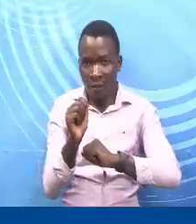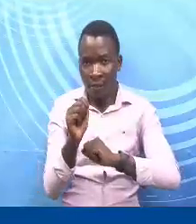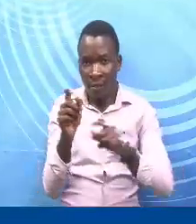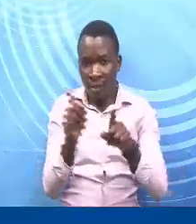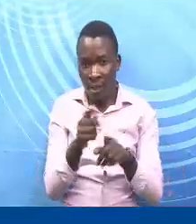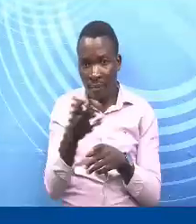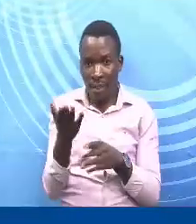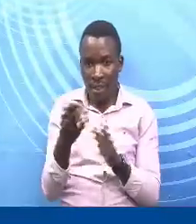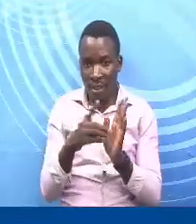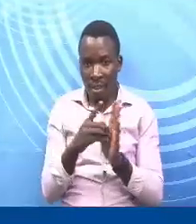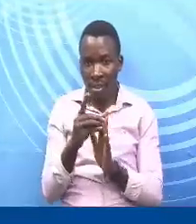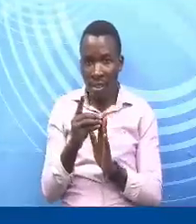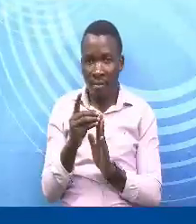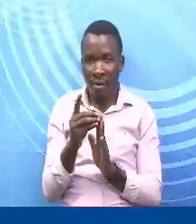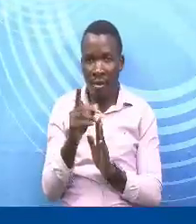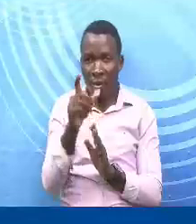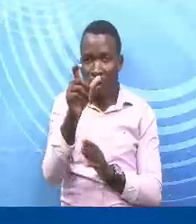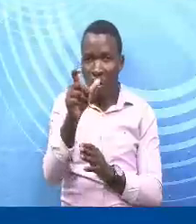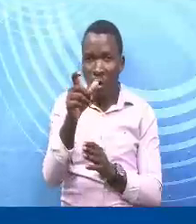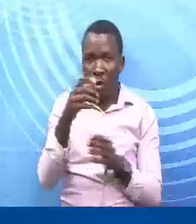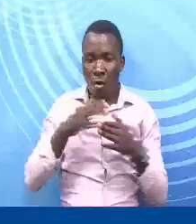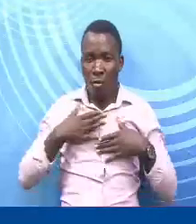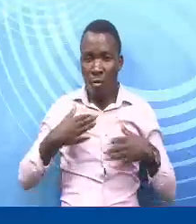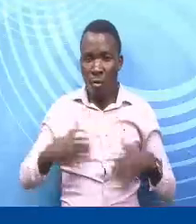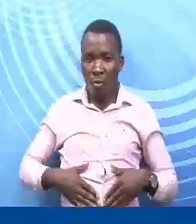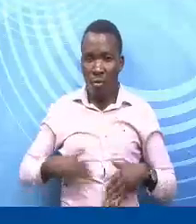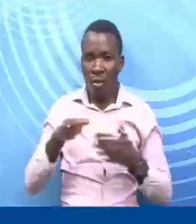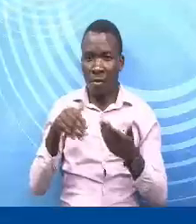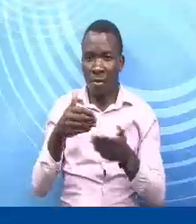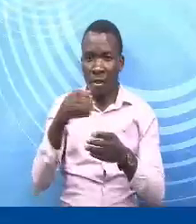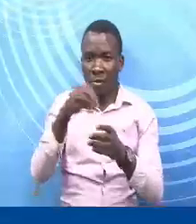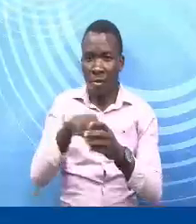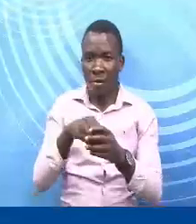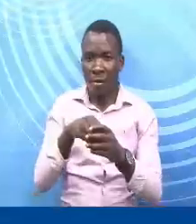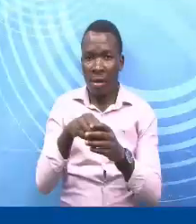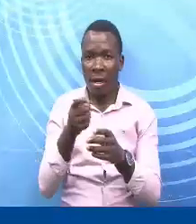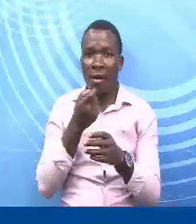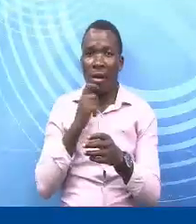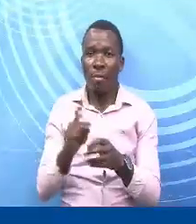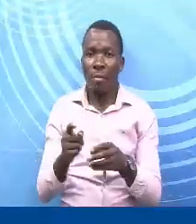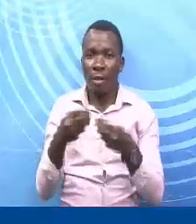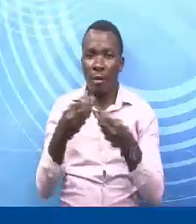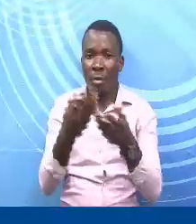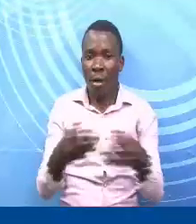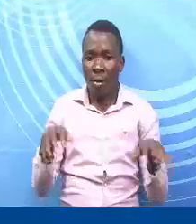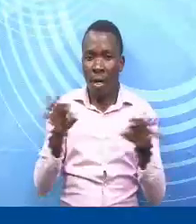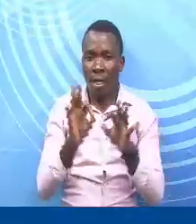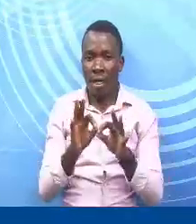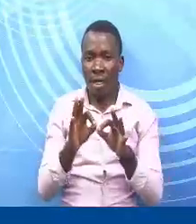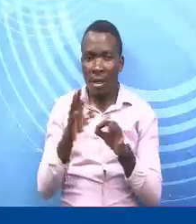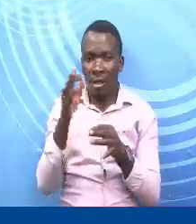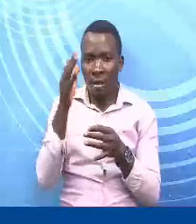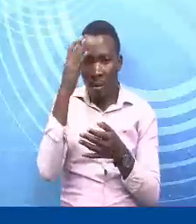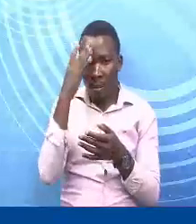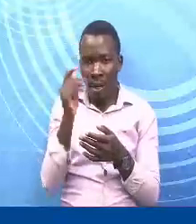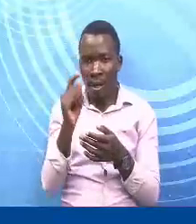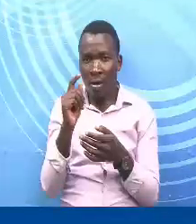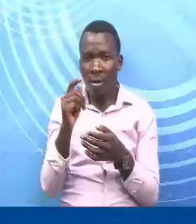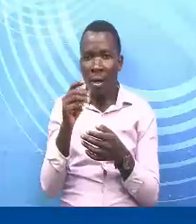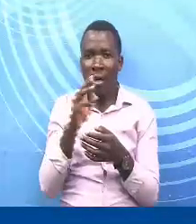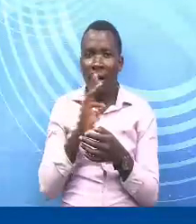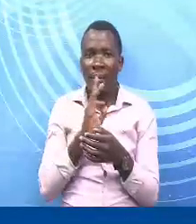nk'iki kiterambere umubiri wose waburimo wagombye guhabwa agaciro kubera ko naye amazi